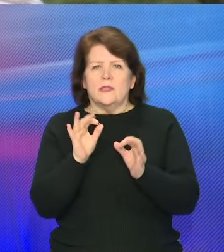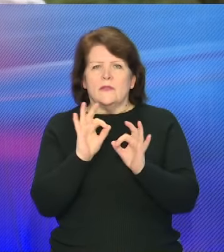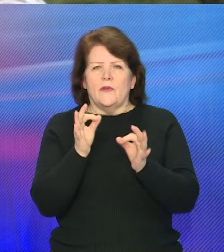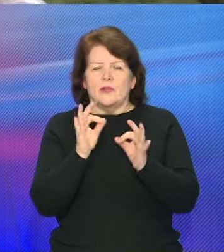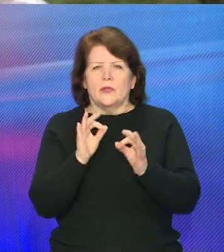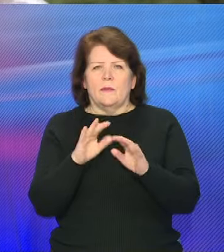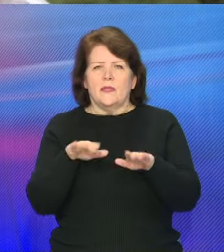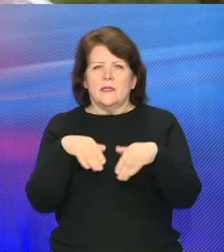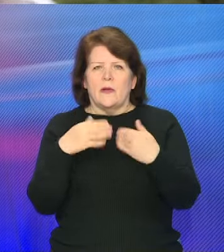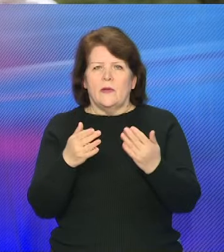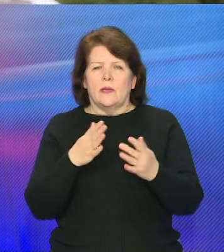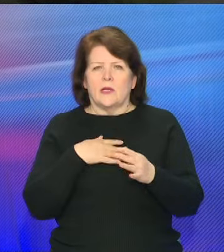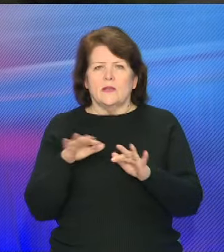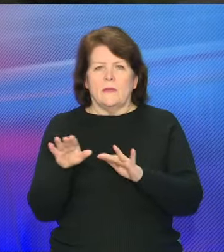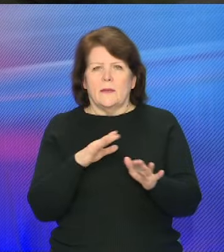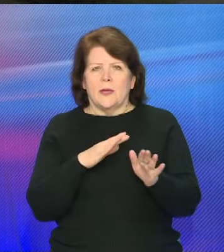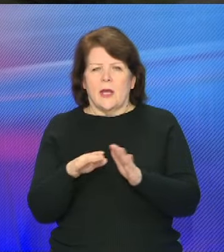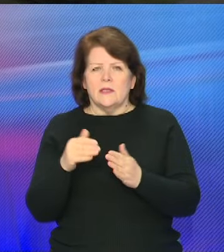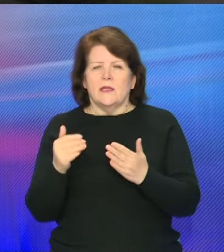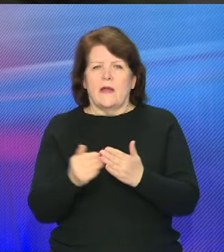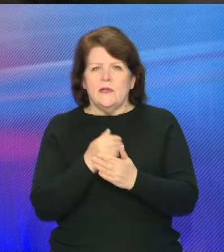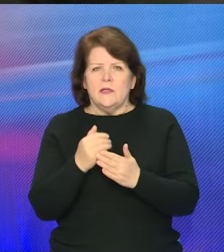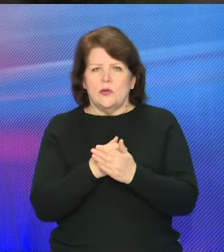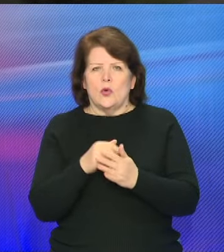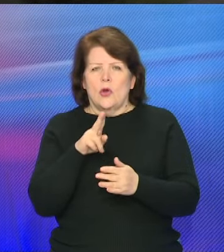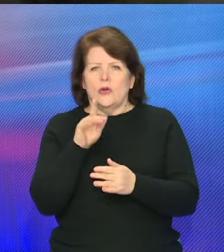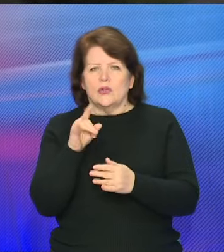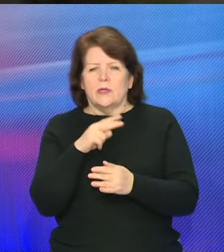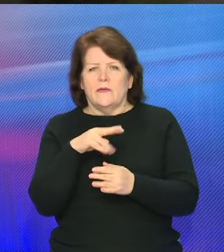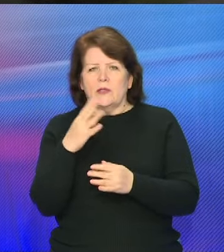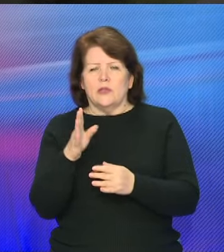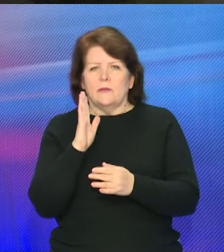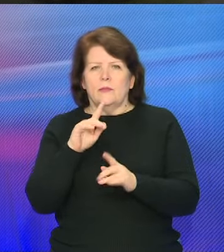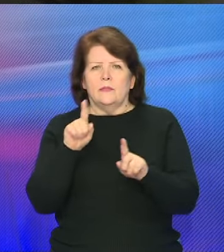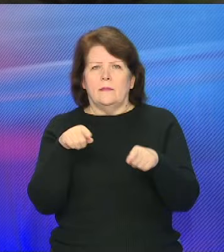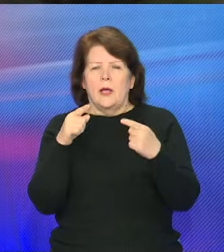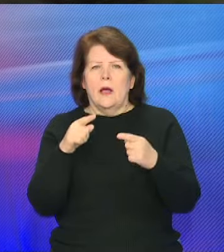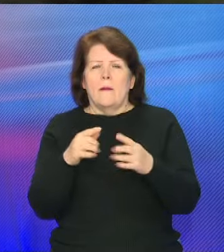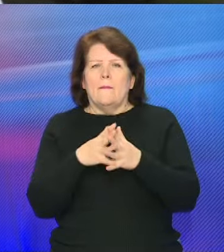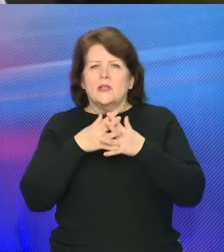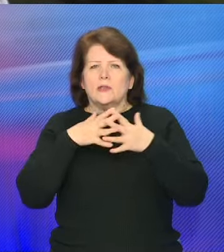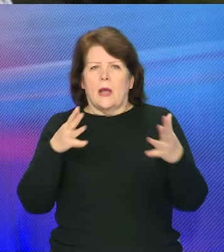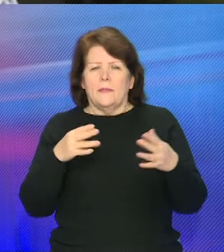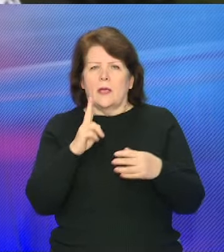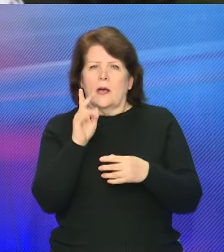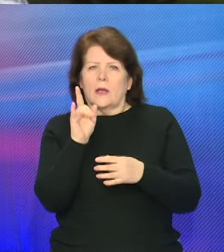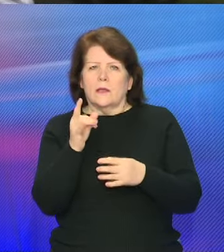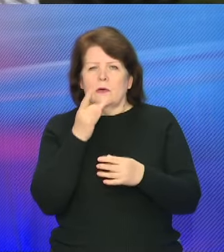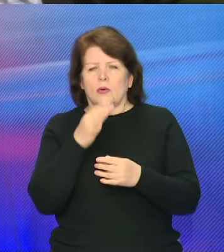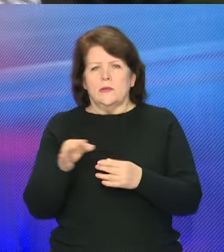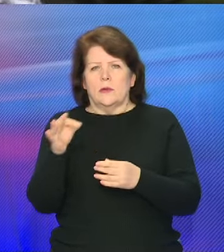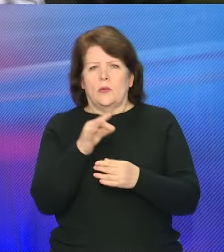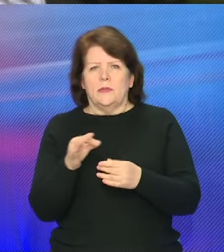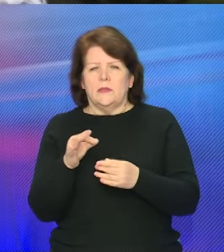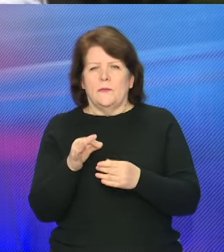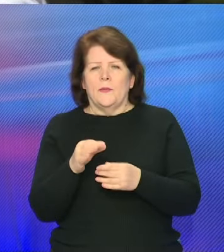представлен на нашем мероприятии. Новинкой дожинок 2024 будет создание масштабной карты Гродненской